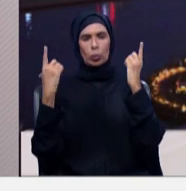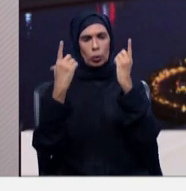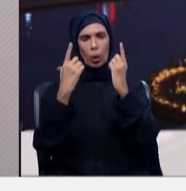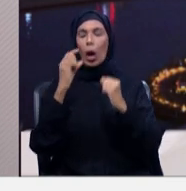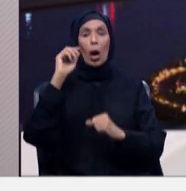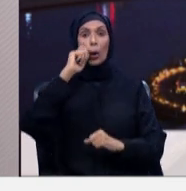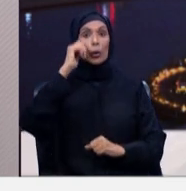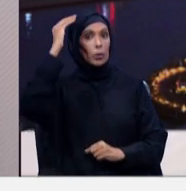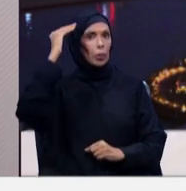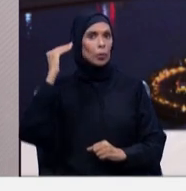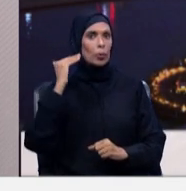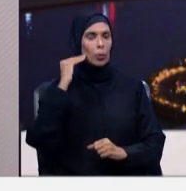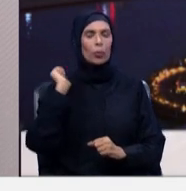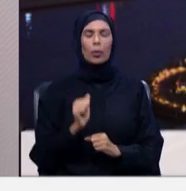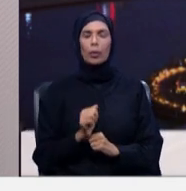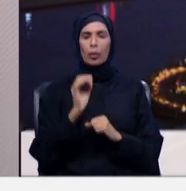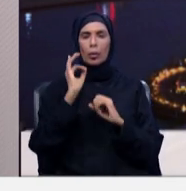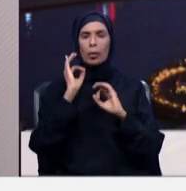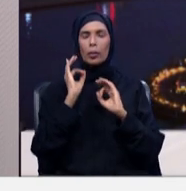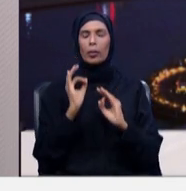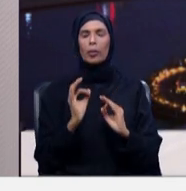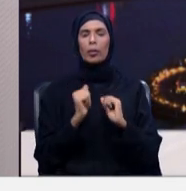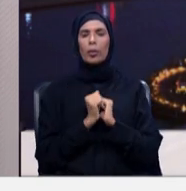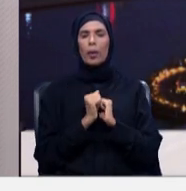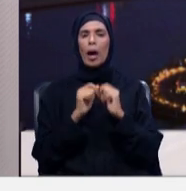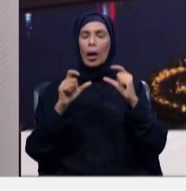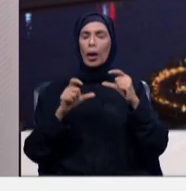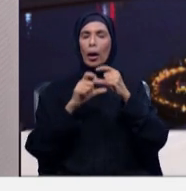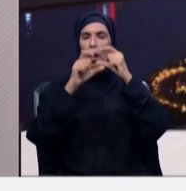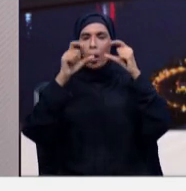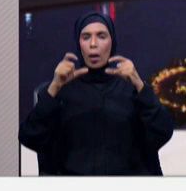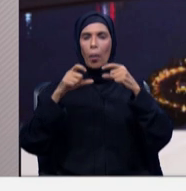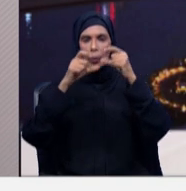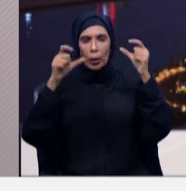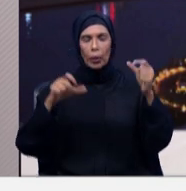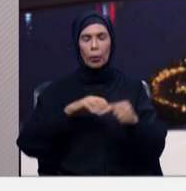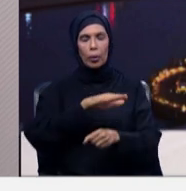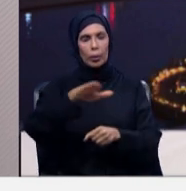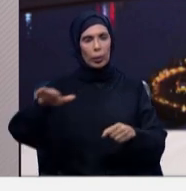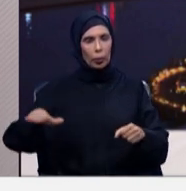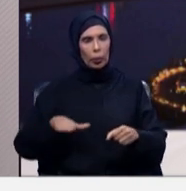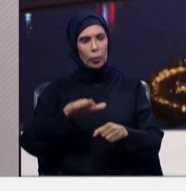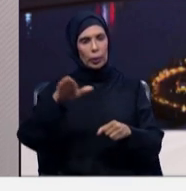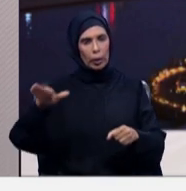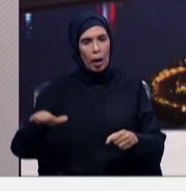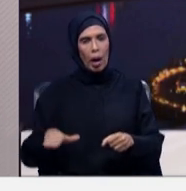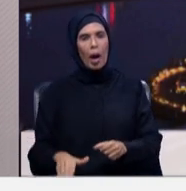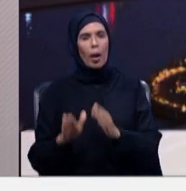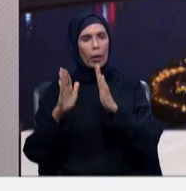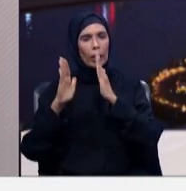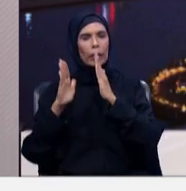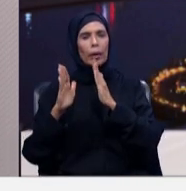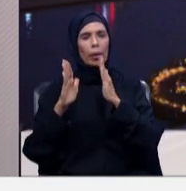وفقا للدستور. لذا أن الرقابة الوطنية الأهلية المنضبطة،